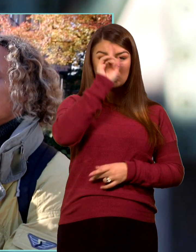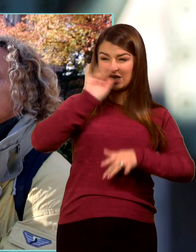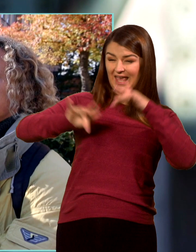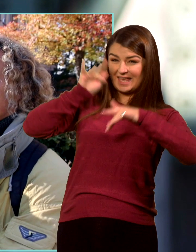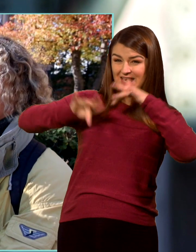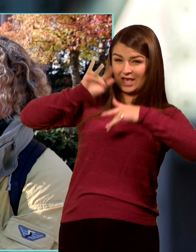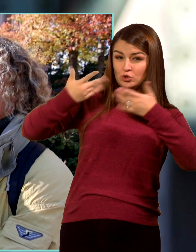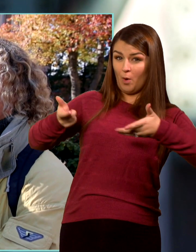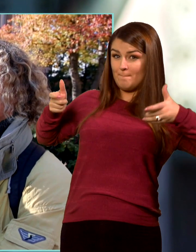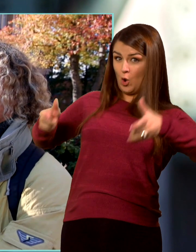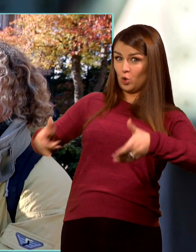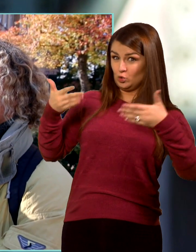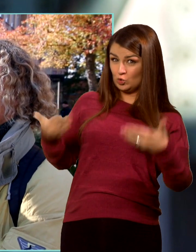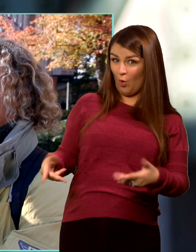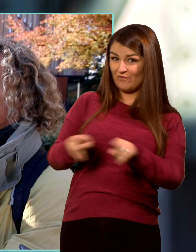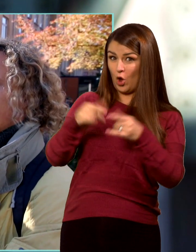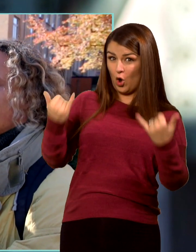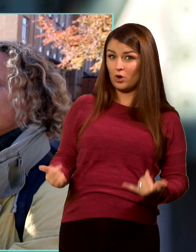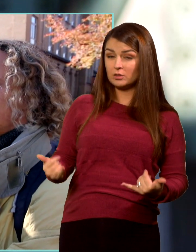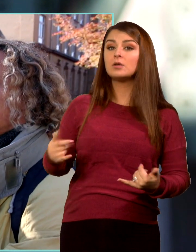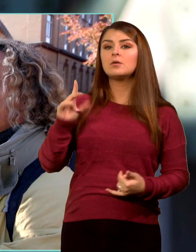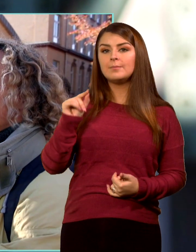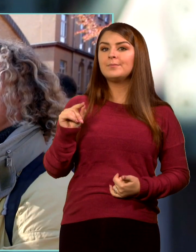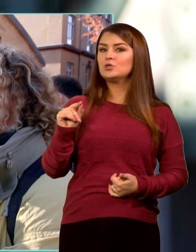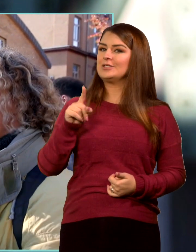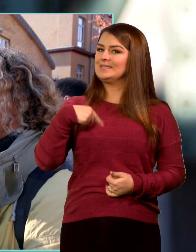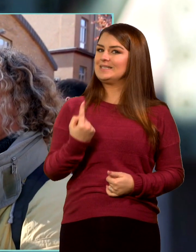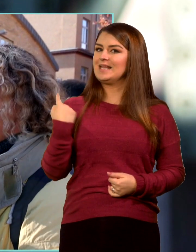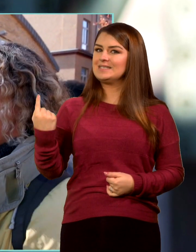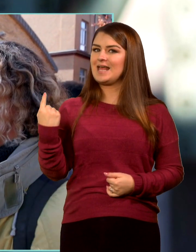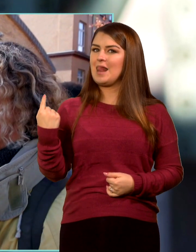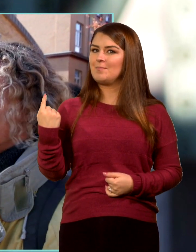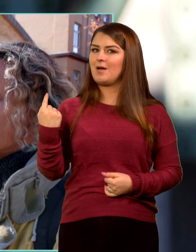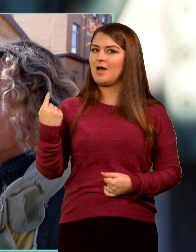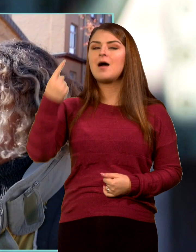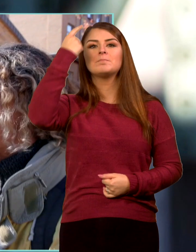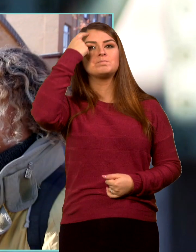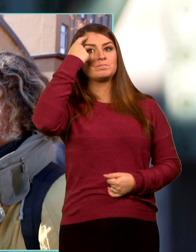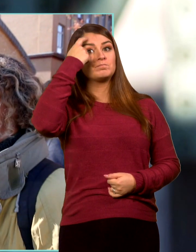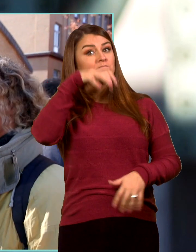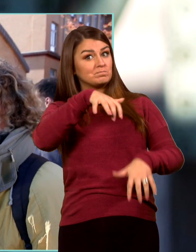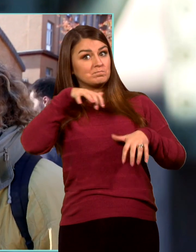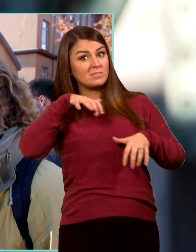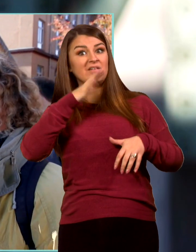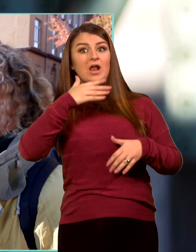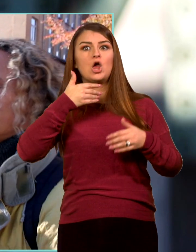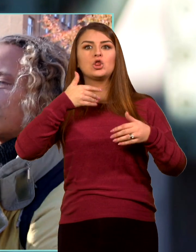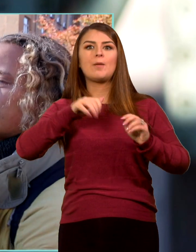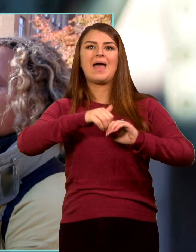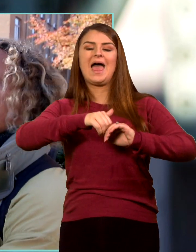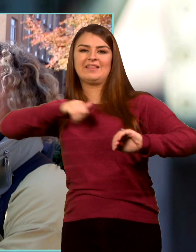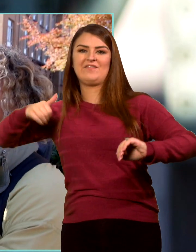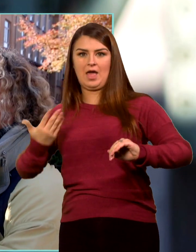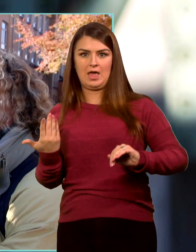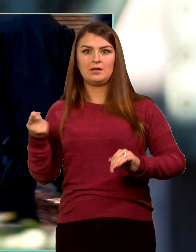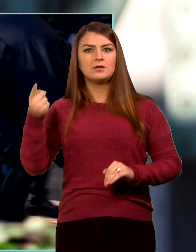ist und das so blockiert auf diesem Niveau, dann werden die nicht das so schnell in Frage stellen, sondern werden die erstmal abgeschreckt sein und sich wahrscheinlich noch weiter entfernen und sich